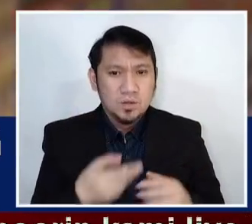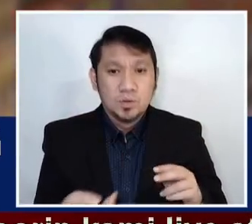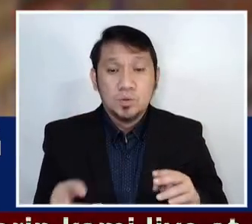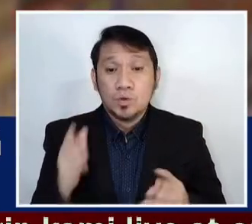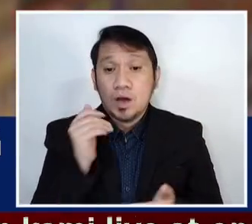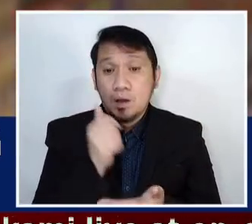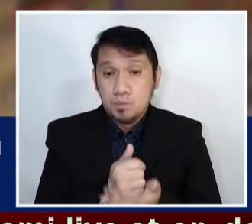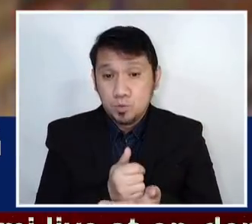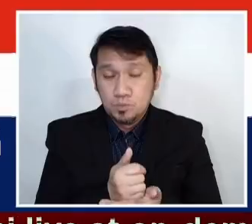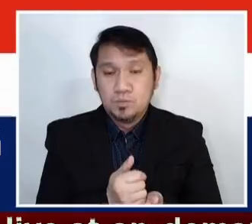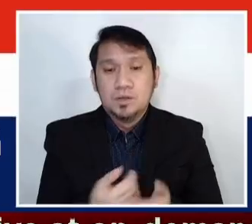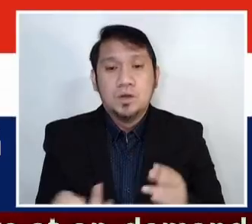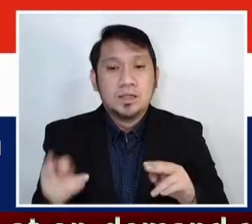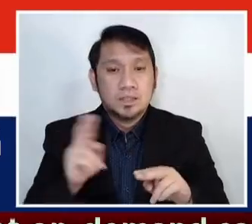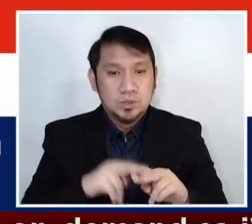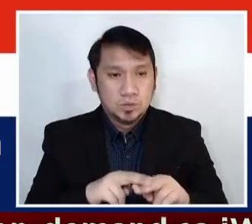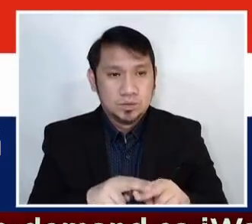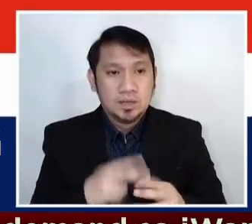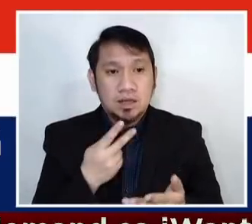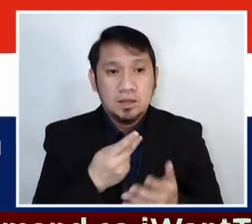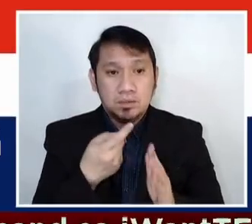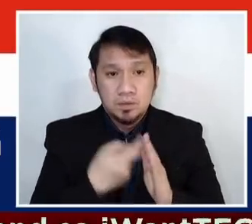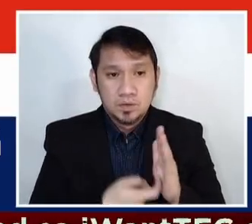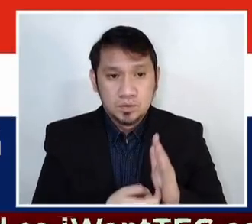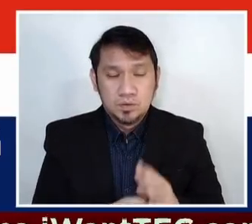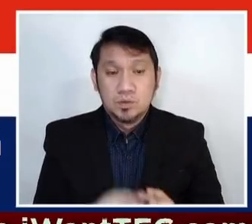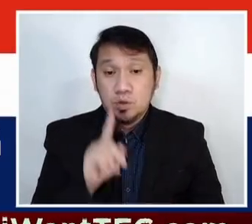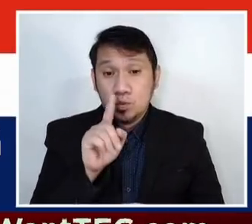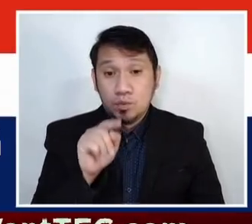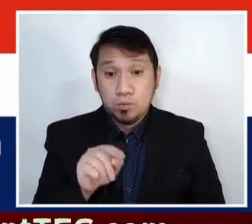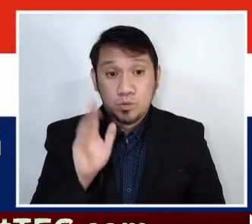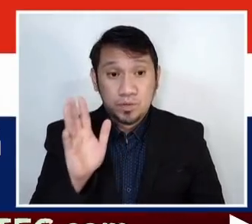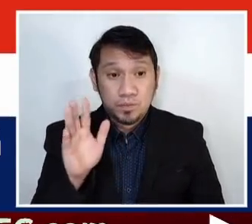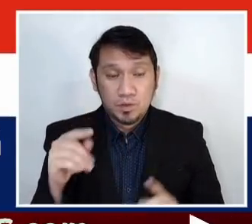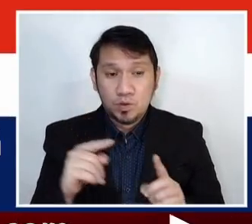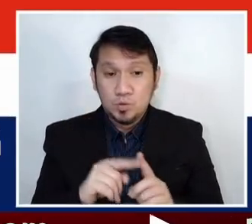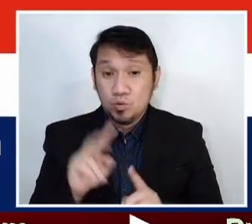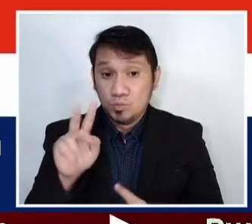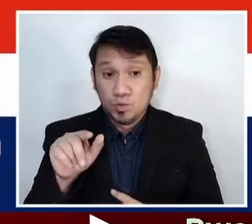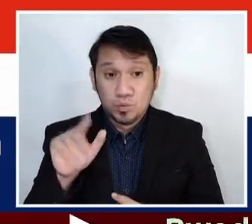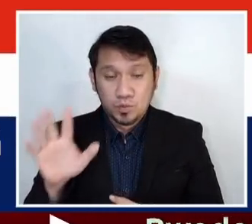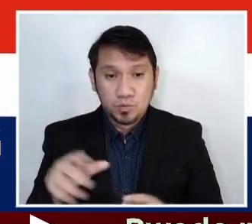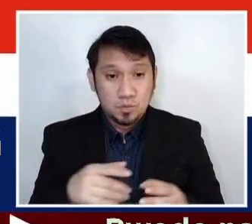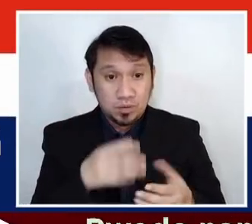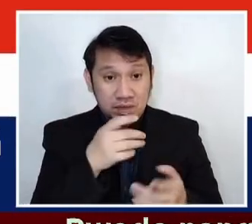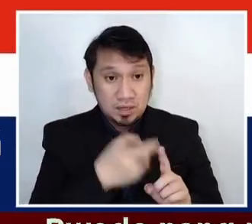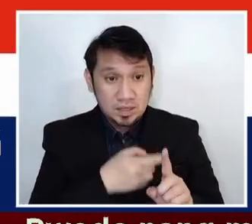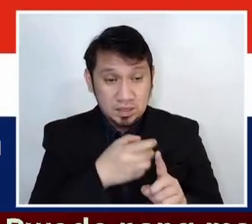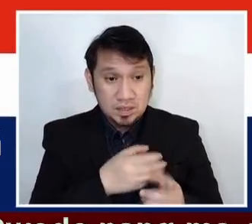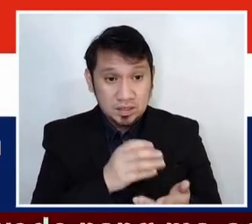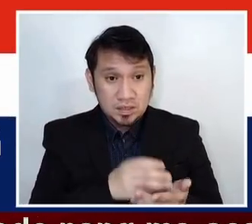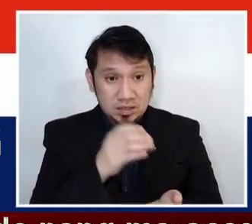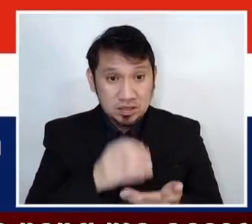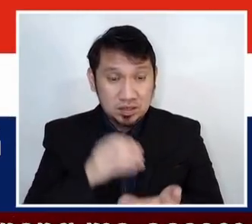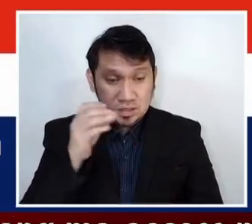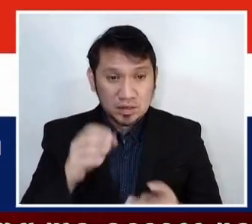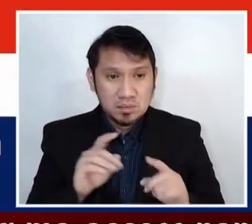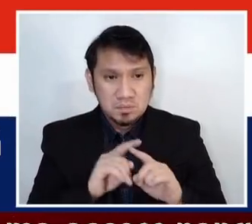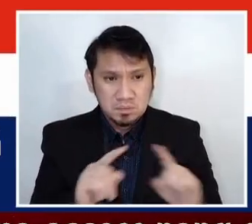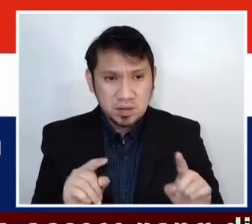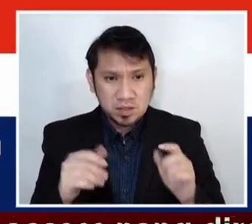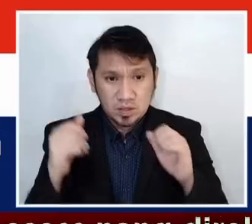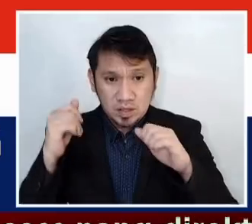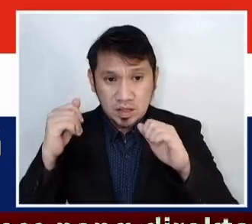inaprubahang dagdag presyo. 150 to 250 per lata sana yung increase natin, pero ang na-approve